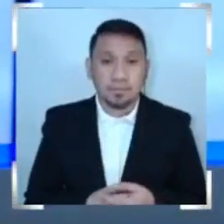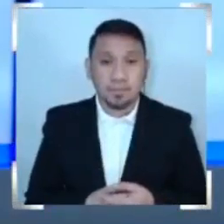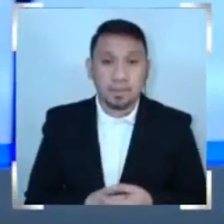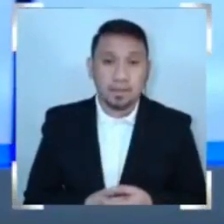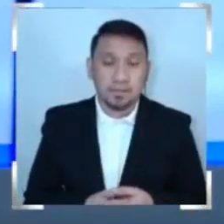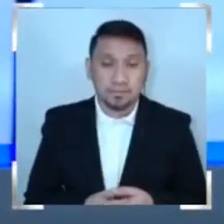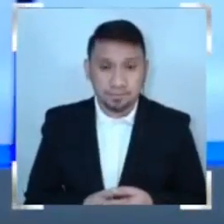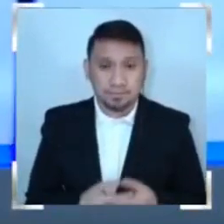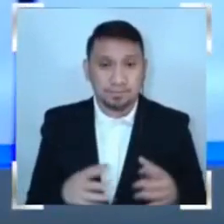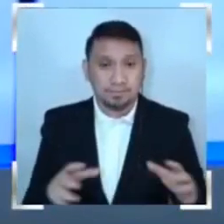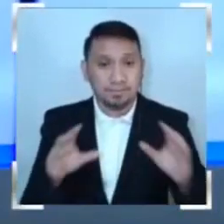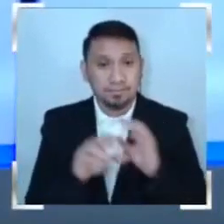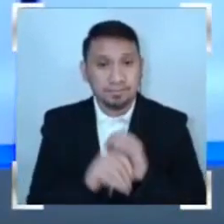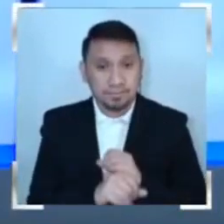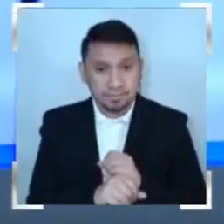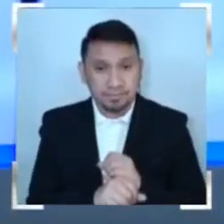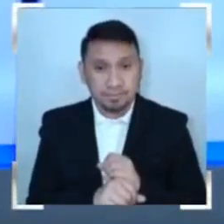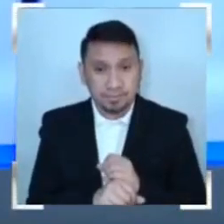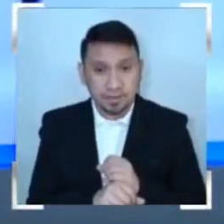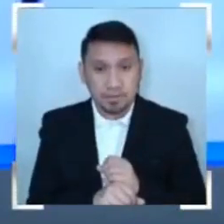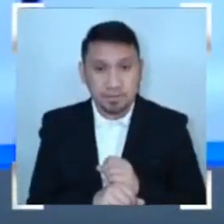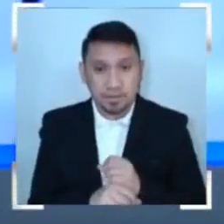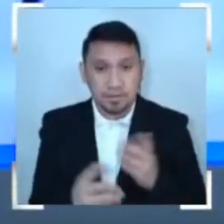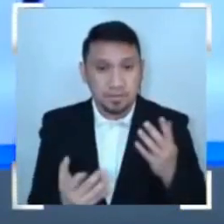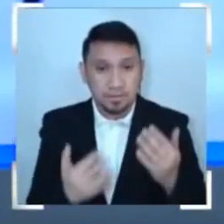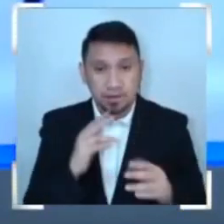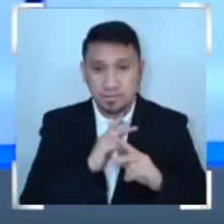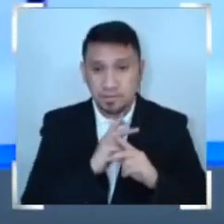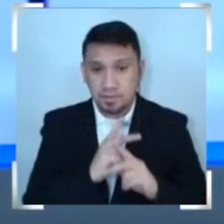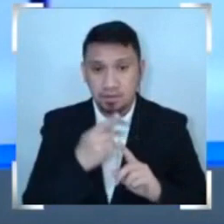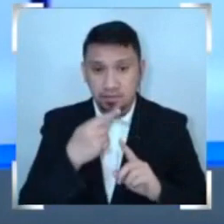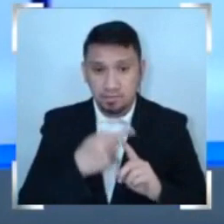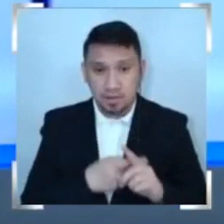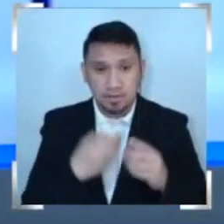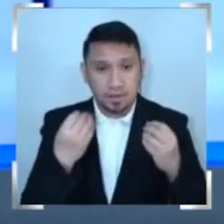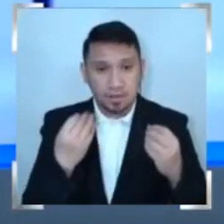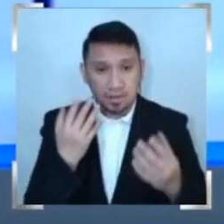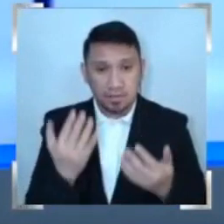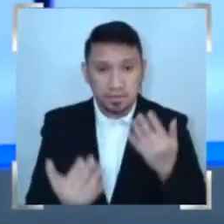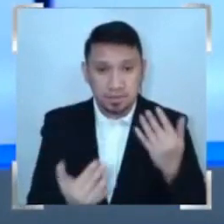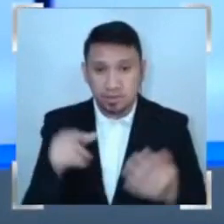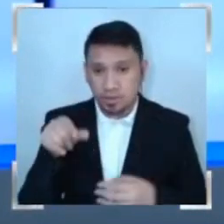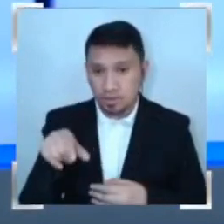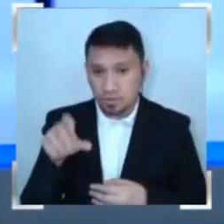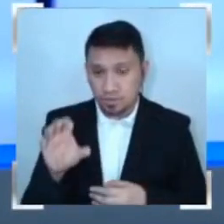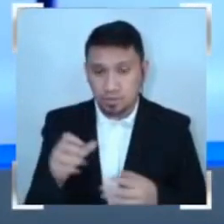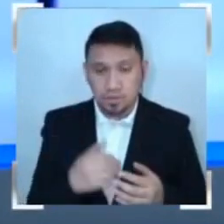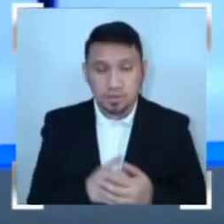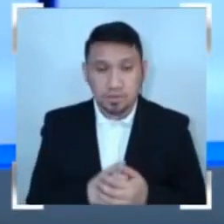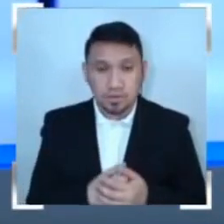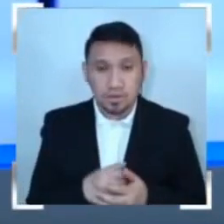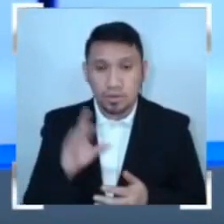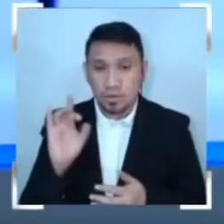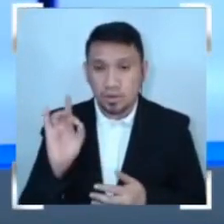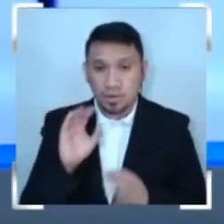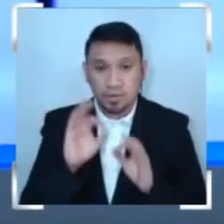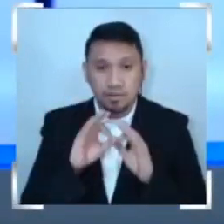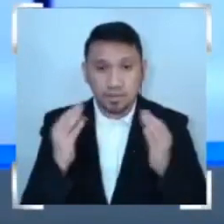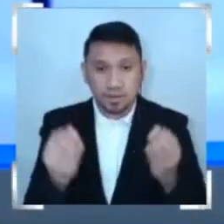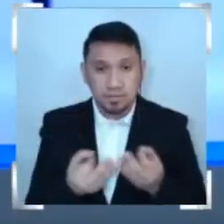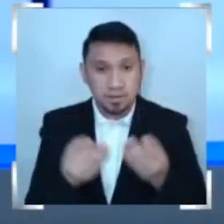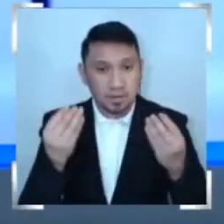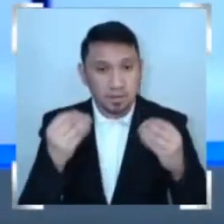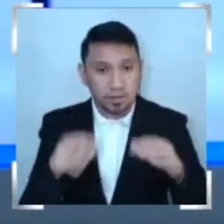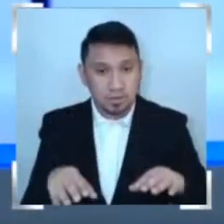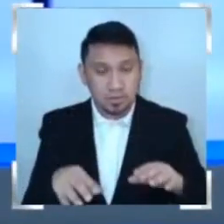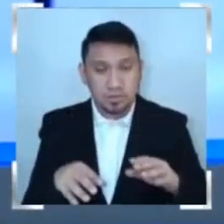Patapos ang fire prevention month, pero sunod-sunod pa rin ang mga insidente na sunog. Sa Quezon City, walong pamilya ang nawala ng tirahan. Saksi